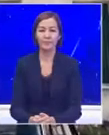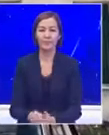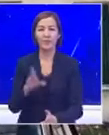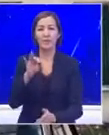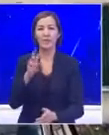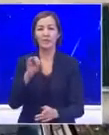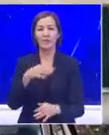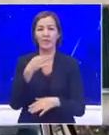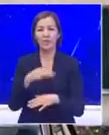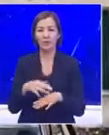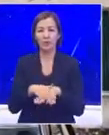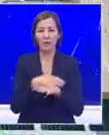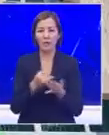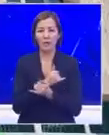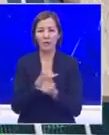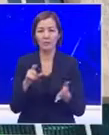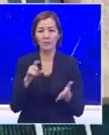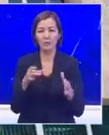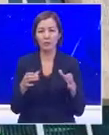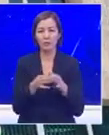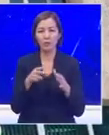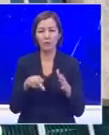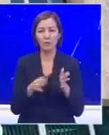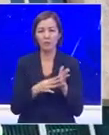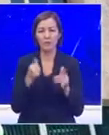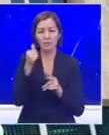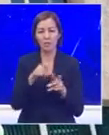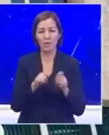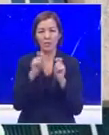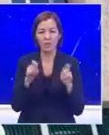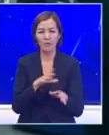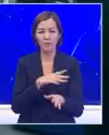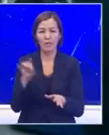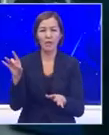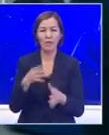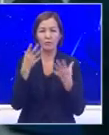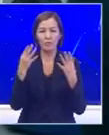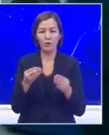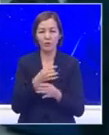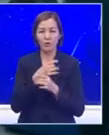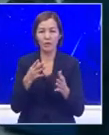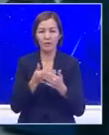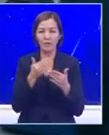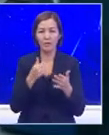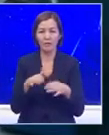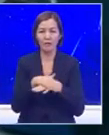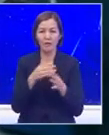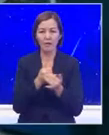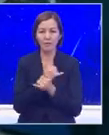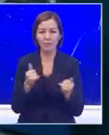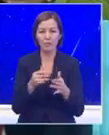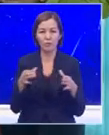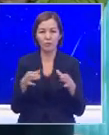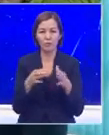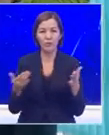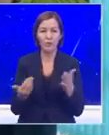Сарқан ауданда халыққа қызмет көрсету бөлімі 2008 жылы ашылған болатын. Республика күні мерекесіне орай халыққа қызмет көрсету бөлімі